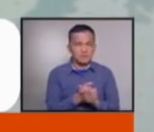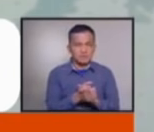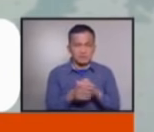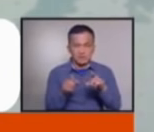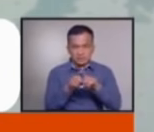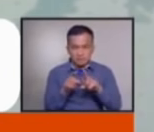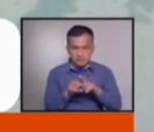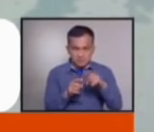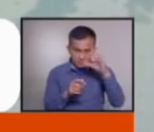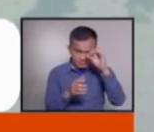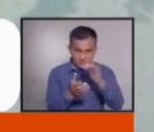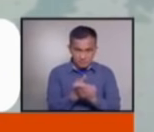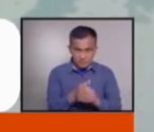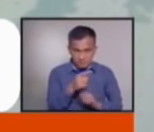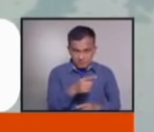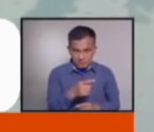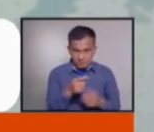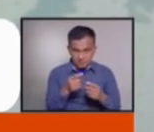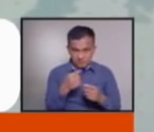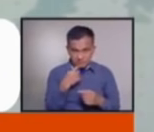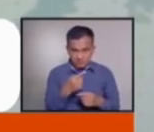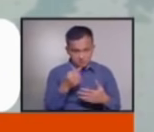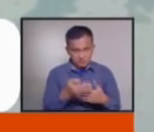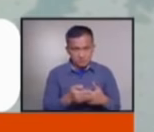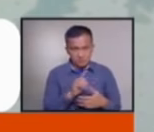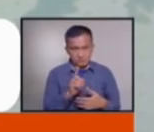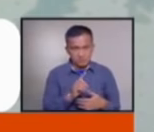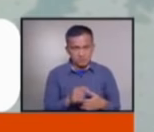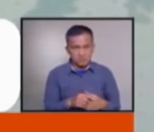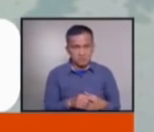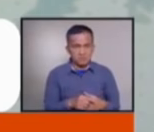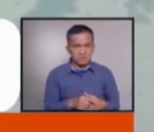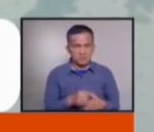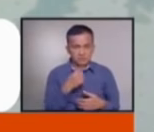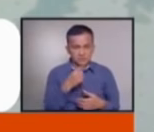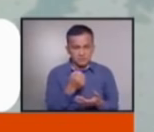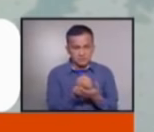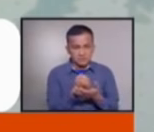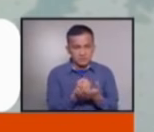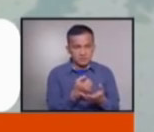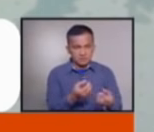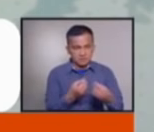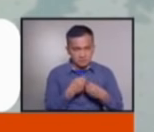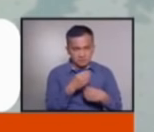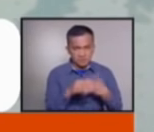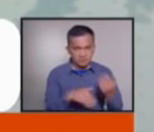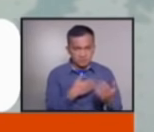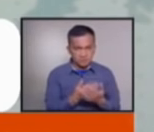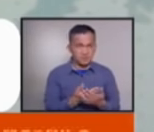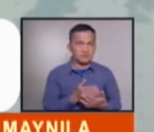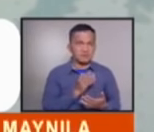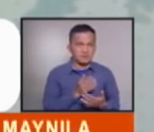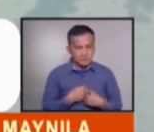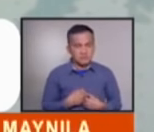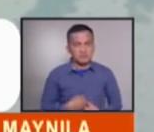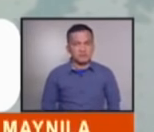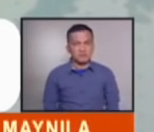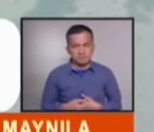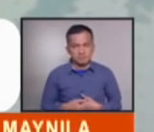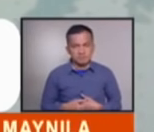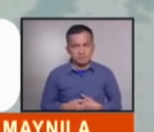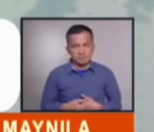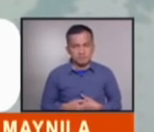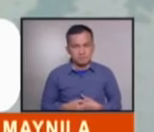bilang niya, asawa? So, tinuturing mo na siyang asawa ngayon. Sige, ano pa? Yung sahod niya, binibigay niya sa akin lahat, sir. Mabait siya sa akin. Ano